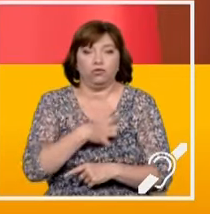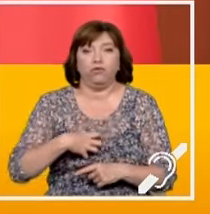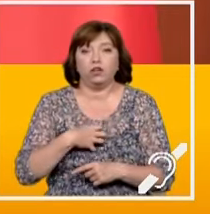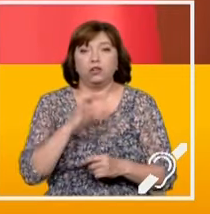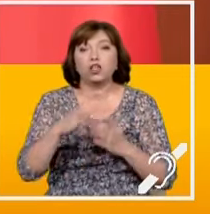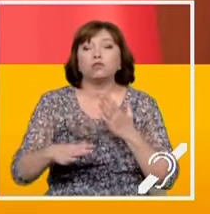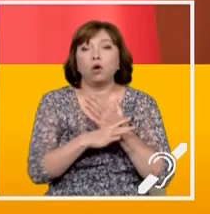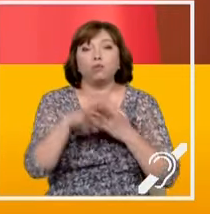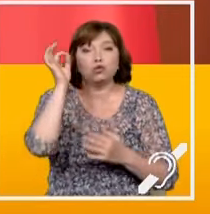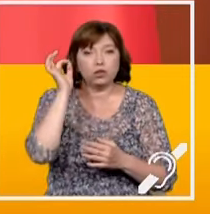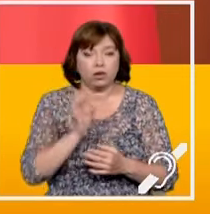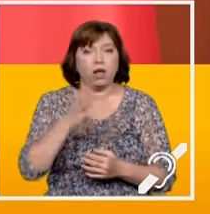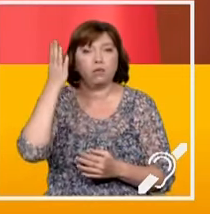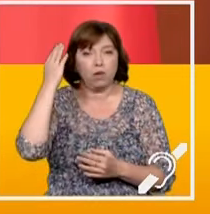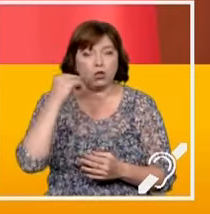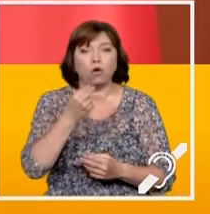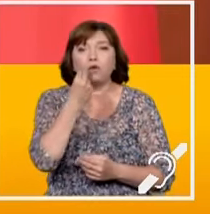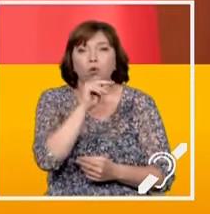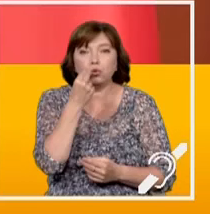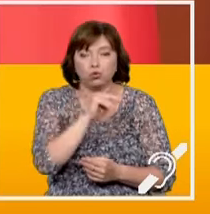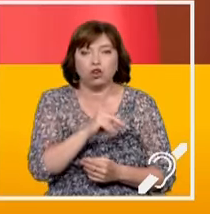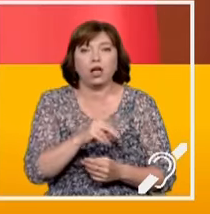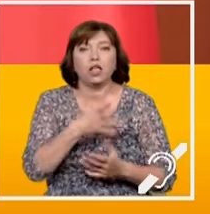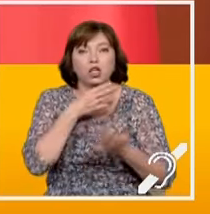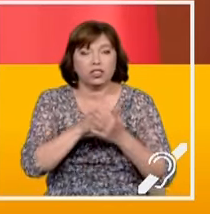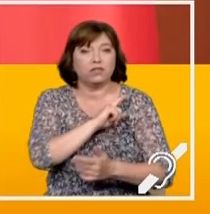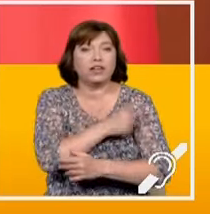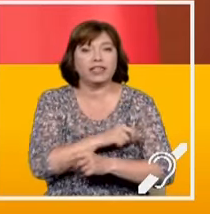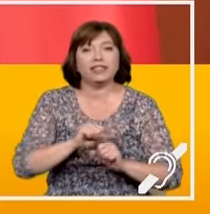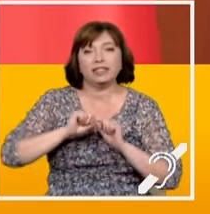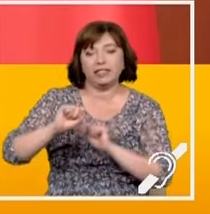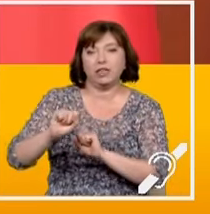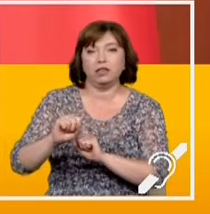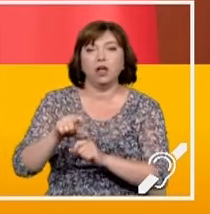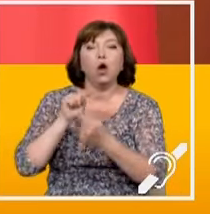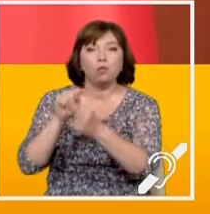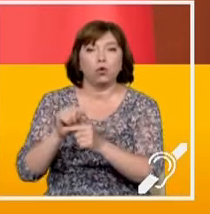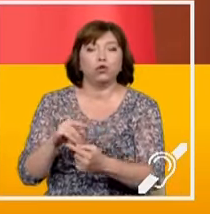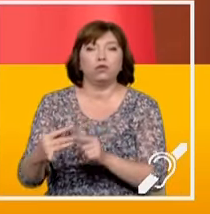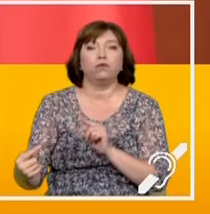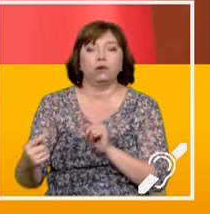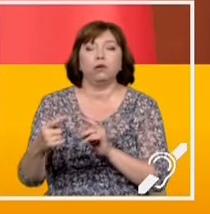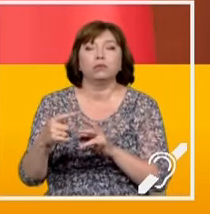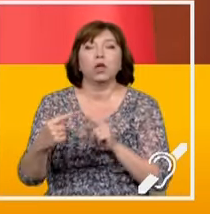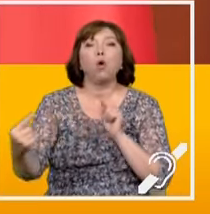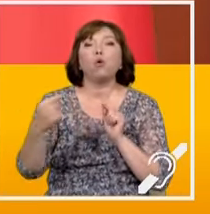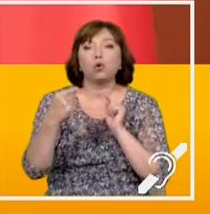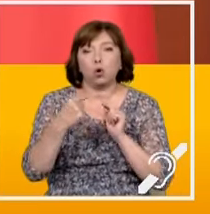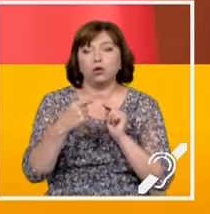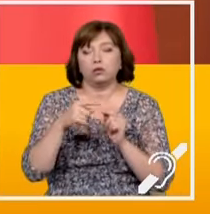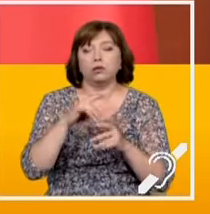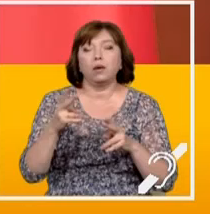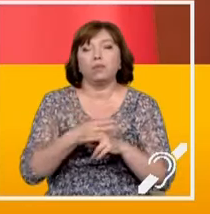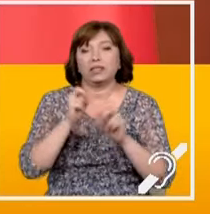Cu ajutorul Germaniei, Moldova își consolidează reziliența în fața amenințărilor la adresa securității naționale,